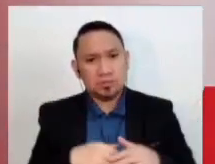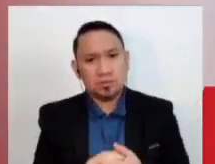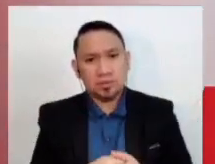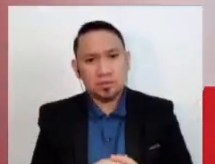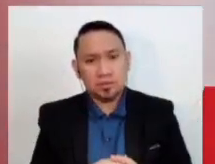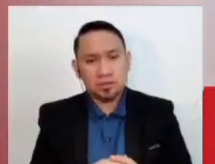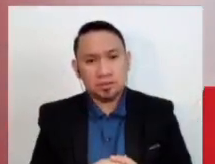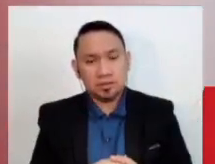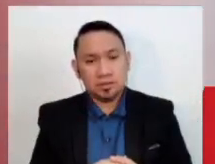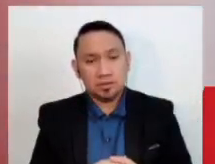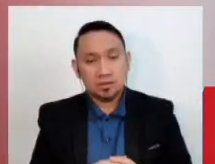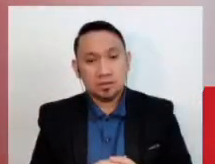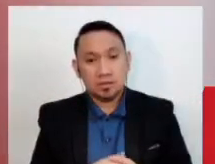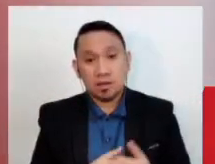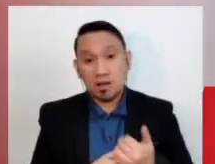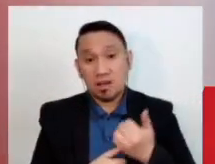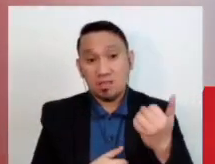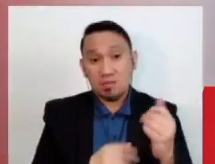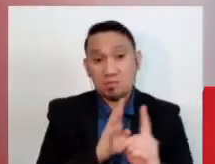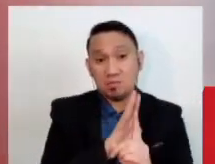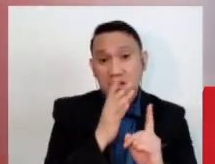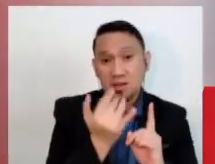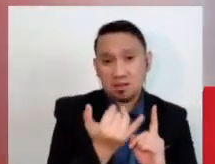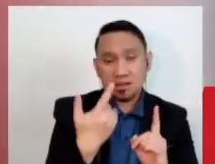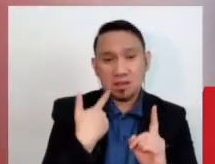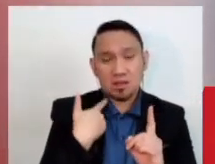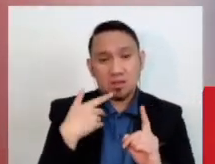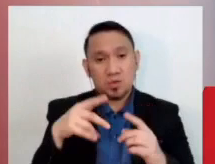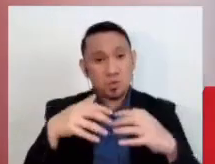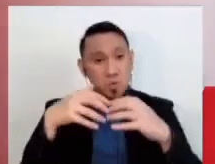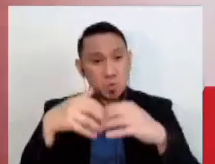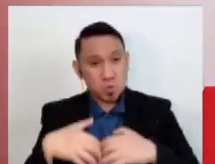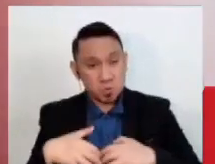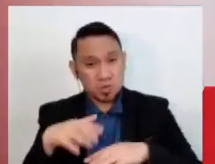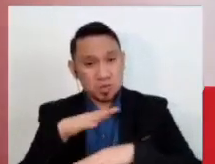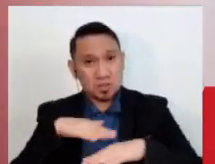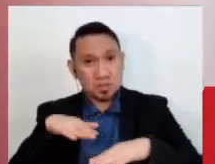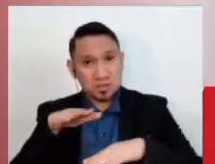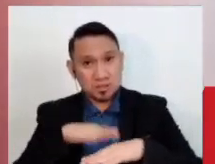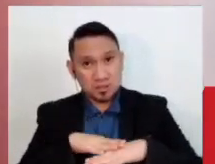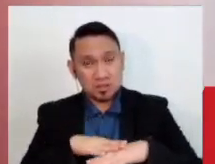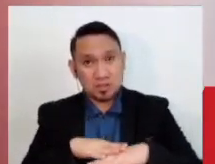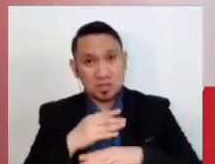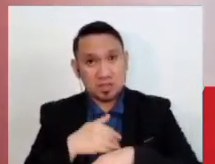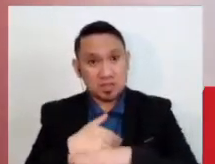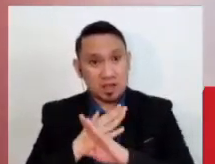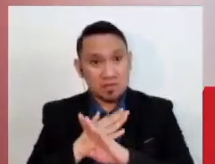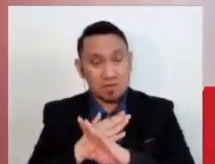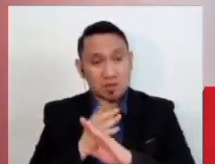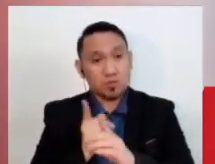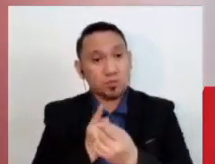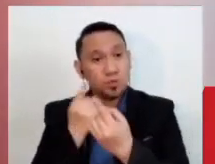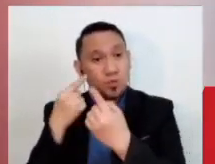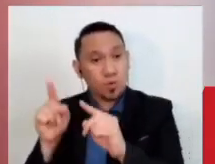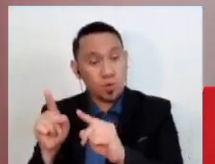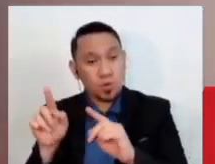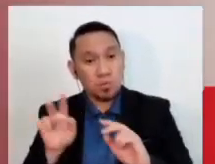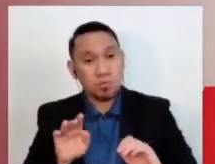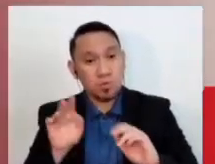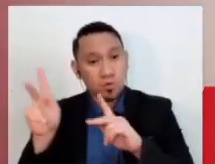Barangay Baganiha naman, gumuo ang bahagi ng lupa sa Davao Bukidnon Road. Nadaraanan ng lugar pero pinag-iingat pa rin ng mga